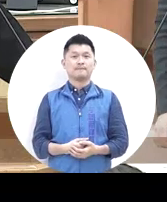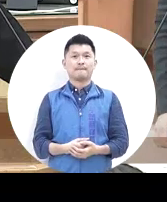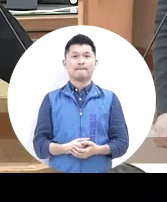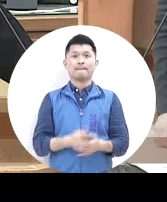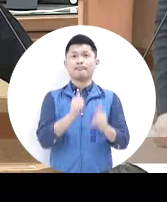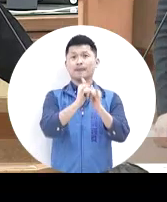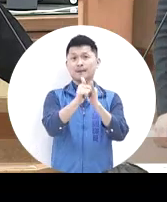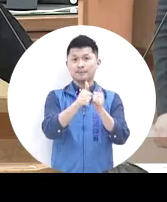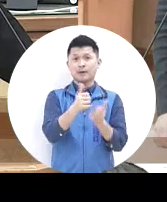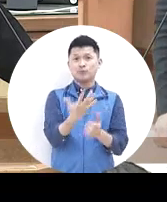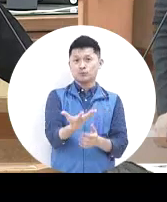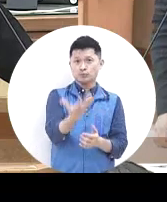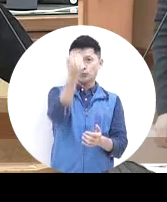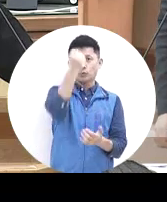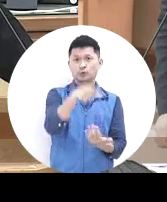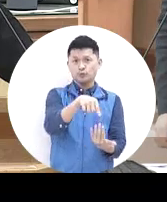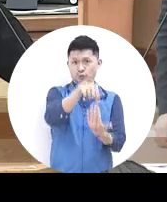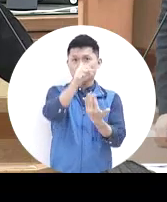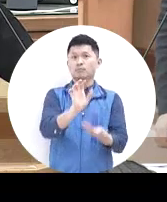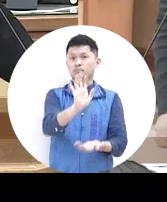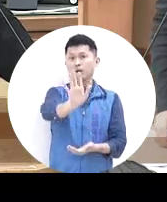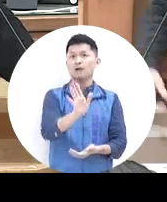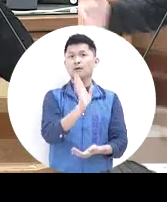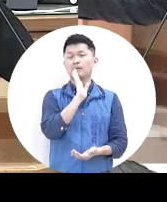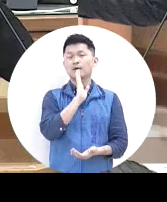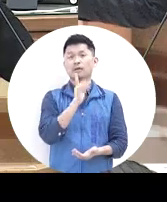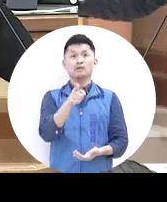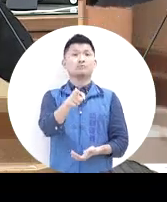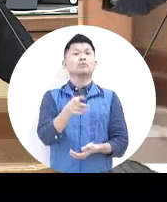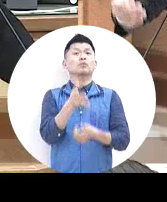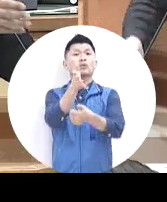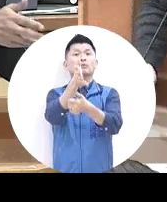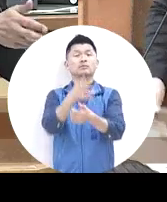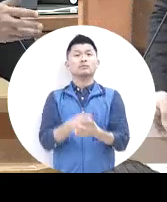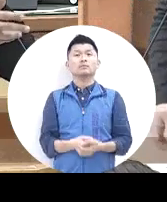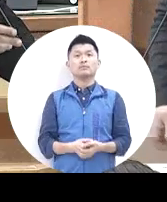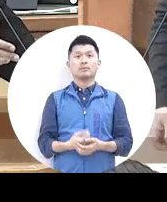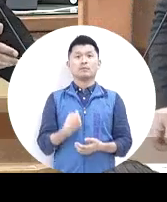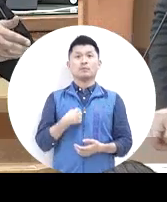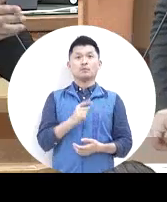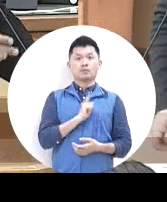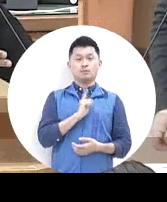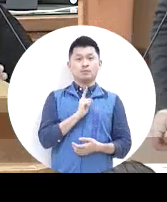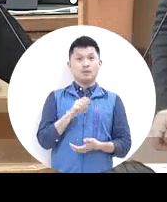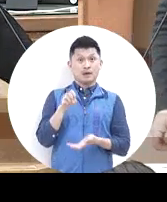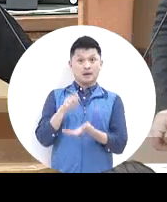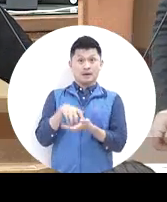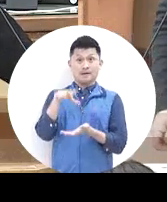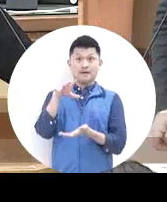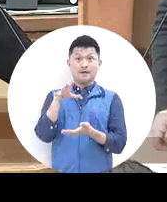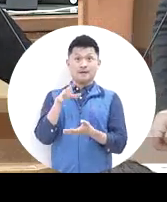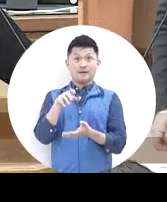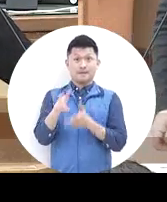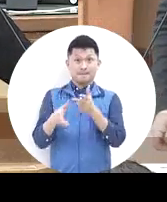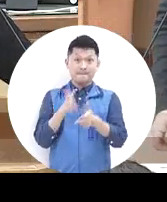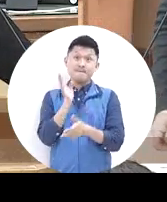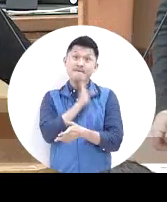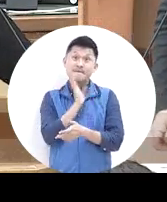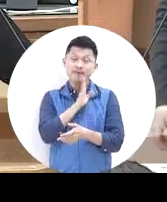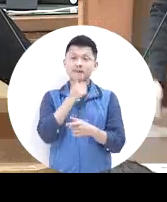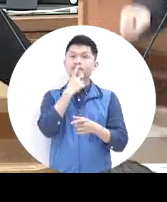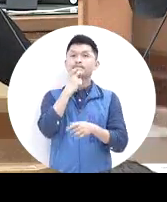人民的权利的选择啊。 那你自己呢？你现在那么服众， 我自己赶快把后悔料吼，赶快中央给我处理好最重